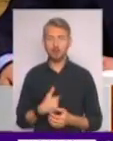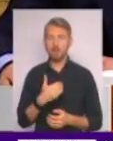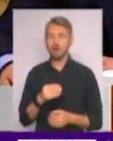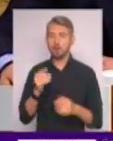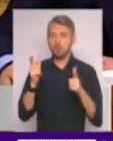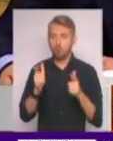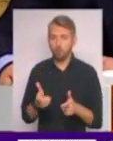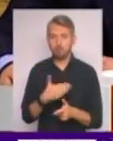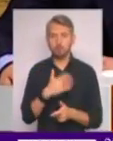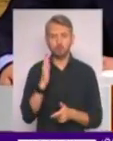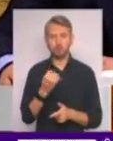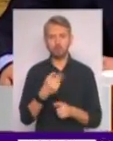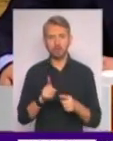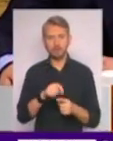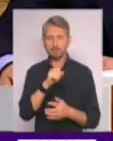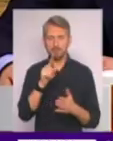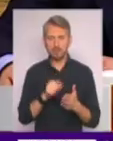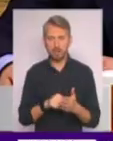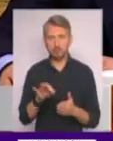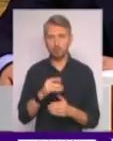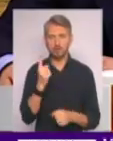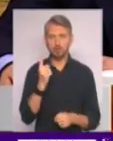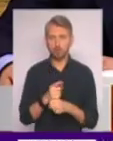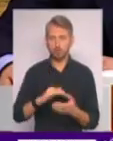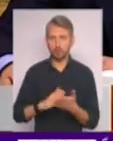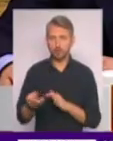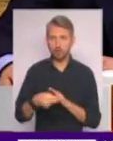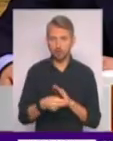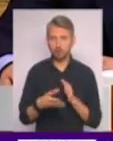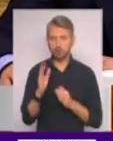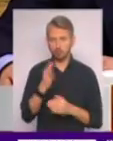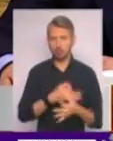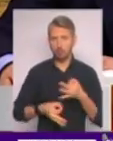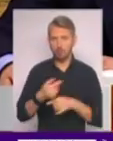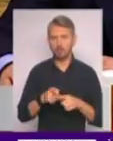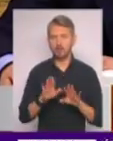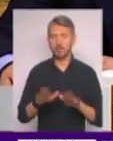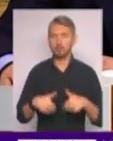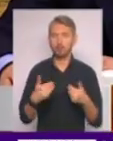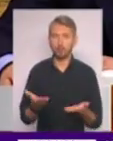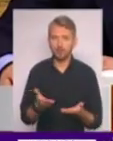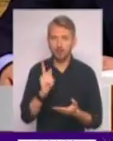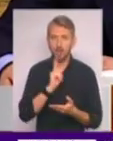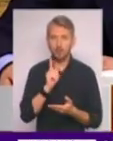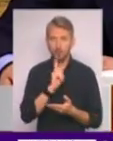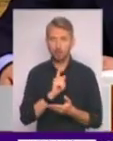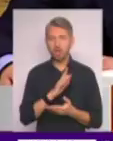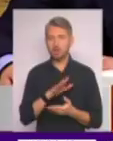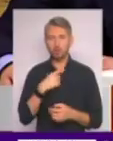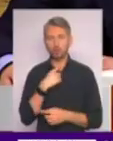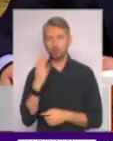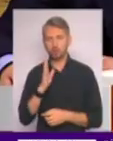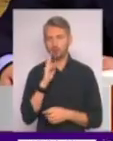погоджуюся. Ми будемо ще цей нюанс з приводу ось цієї заборони політичної агітації обов'язково обговорювати, тому що це тільки пропозиція, поки що це не було проголосовано. Однак